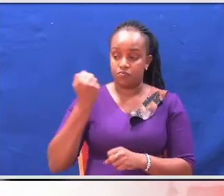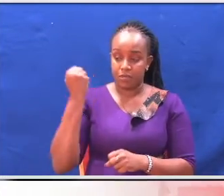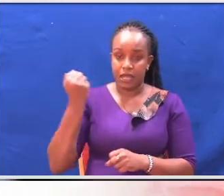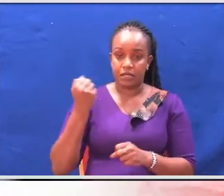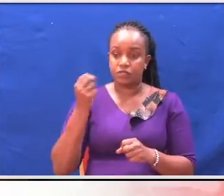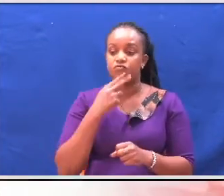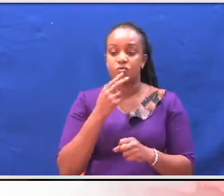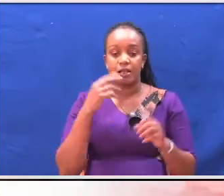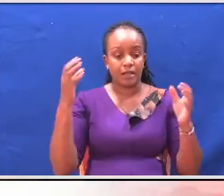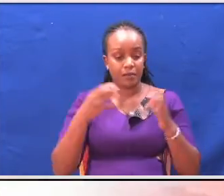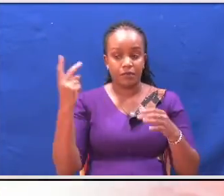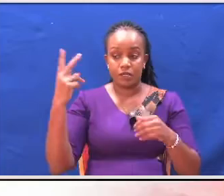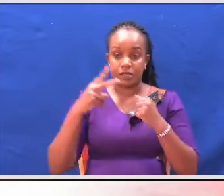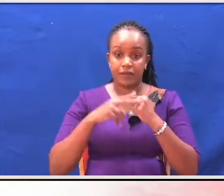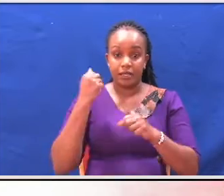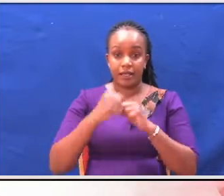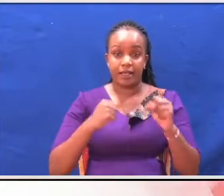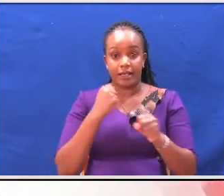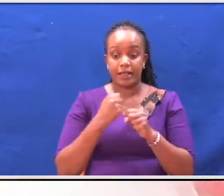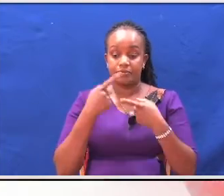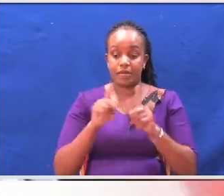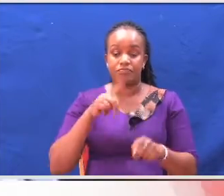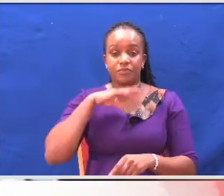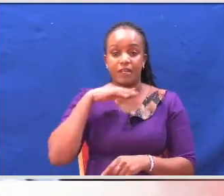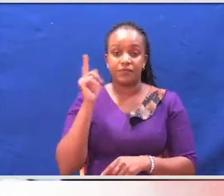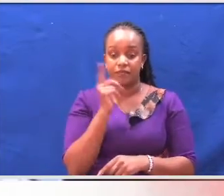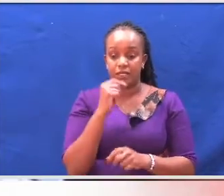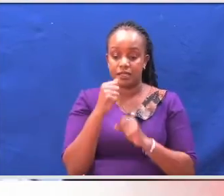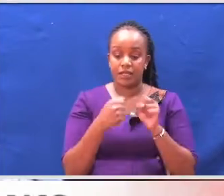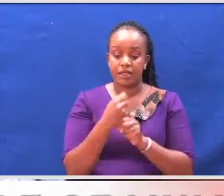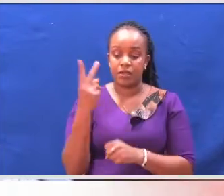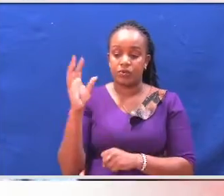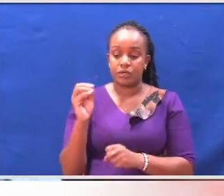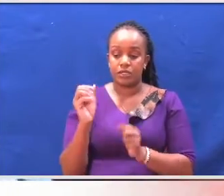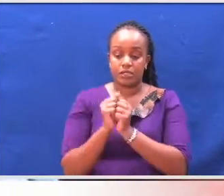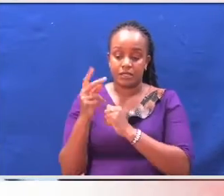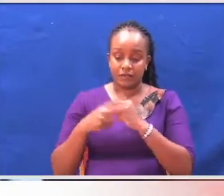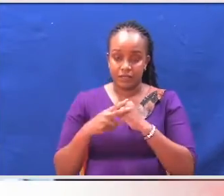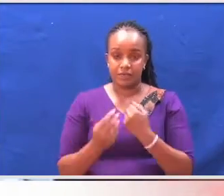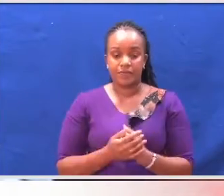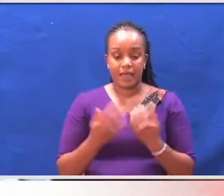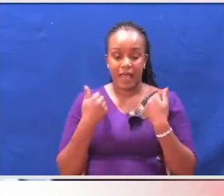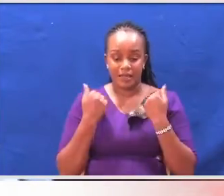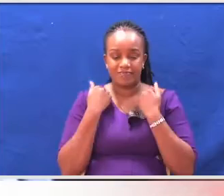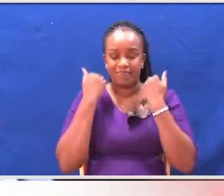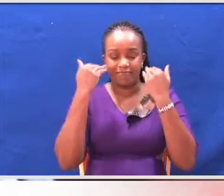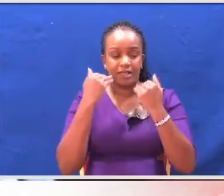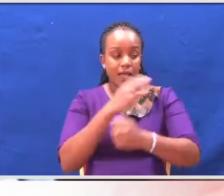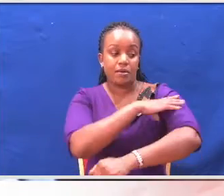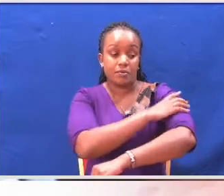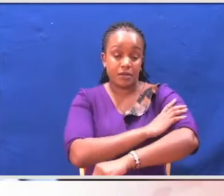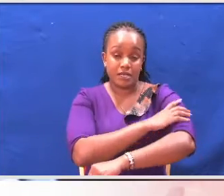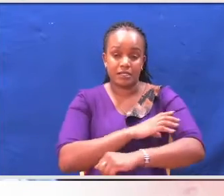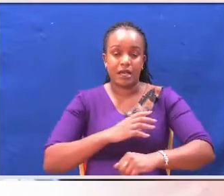years before his untimely death in 2017. Well, pressure ilikuja ikakuwa juu na alikuwa peke yake kwa